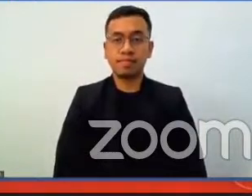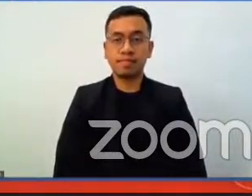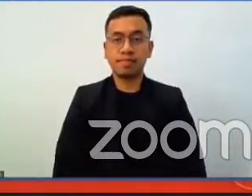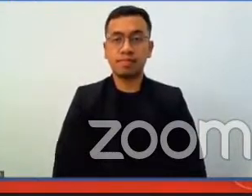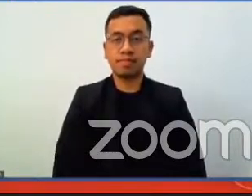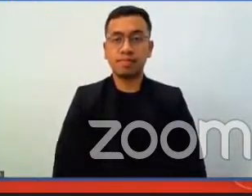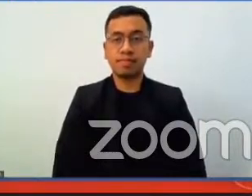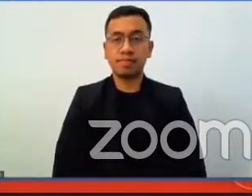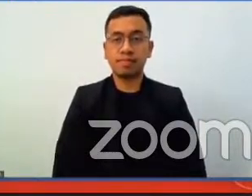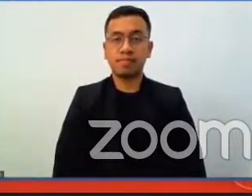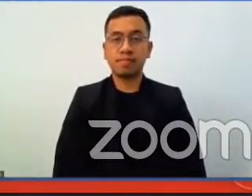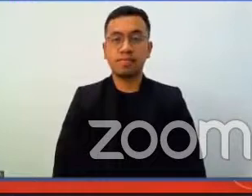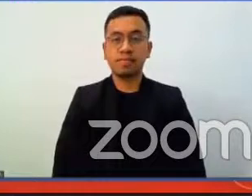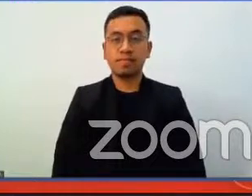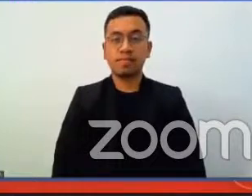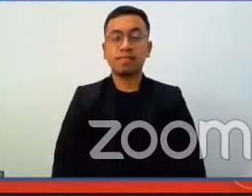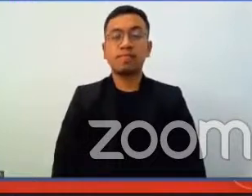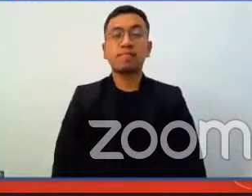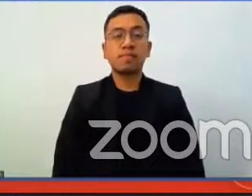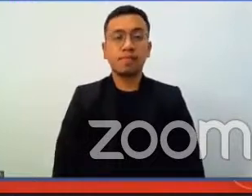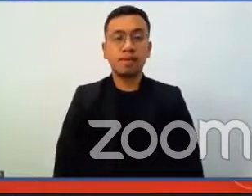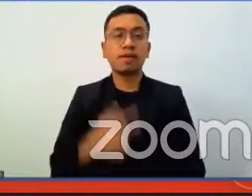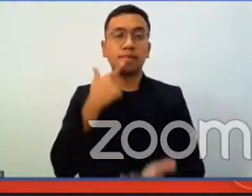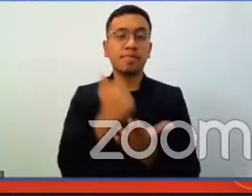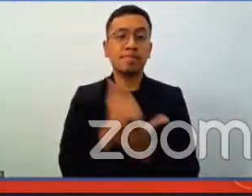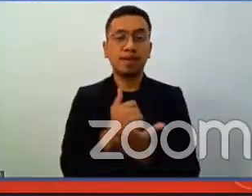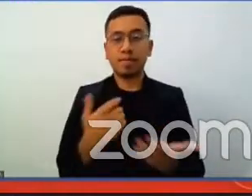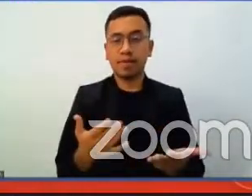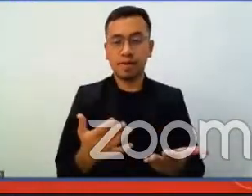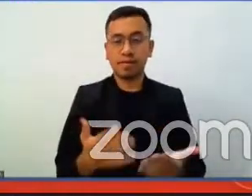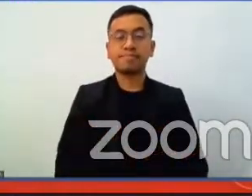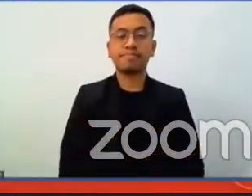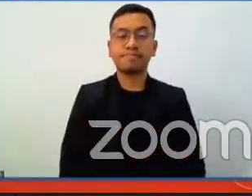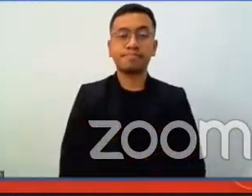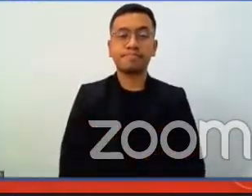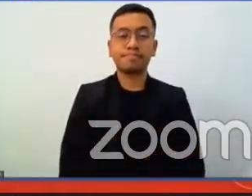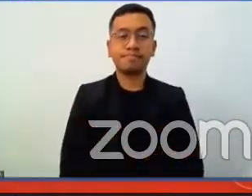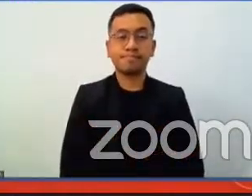fitur atau tampilan dari